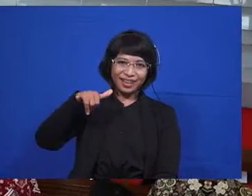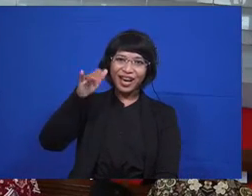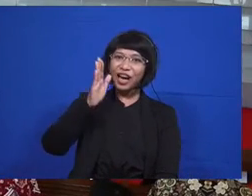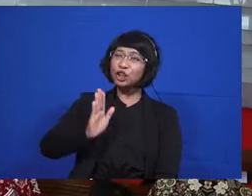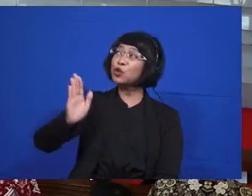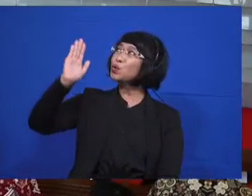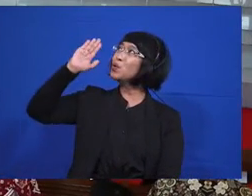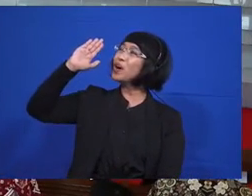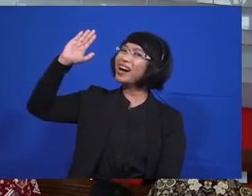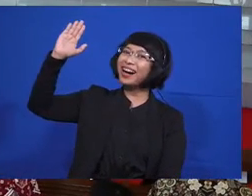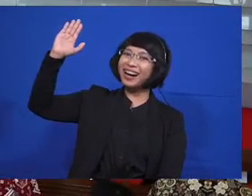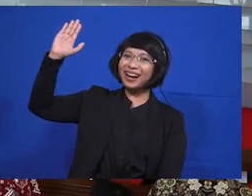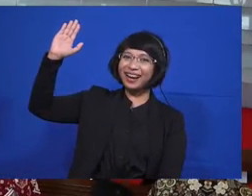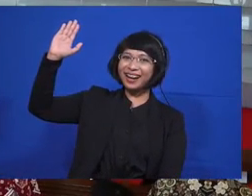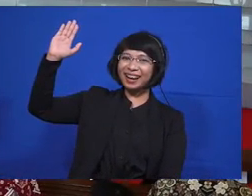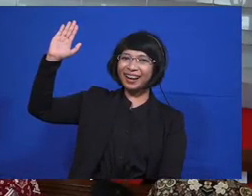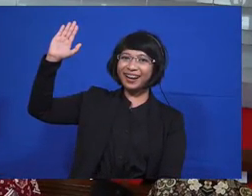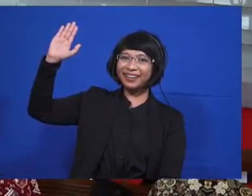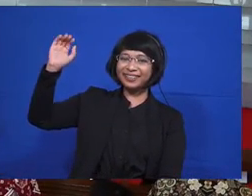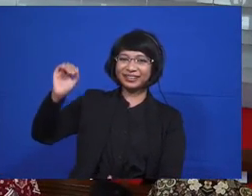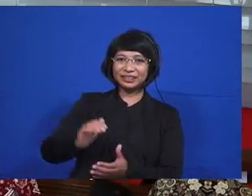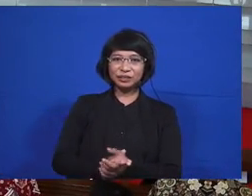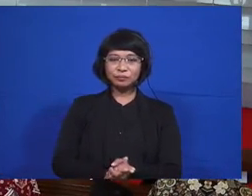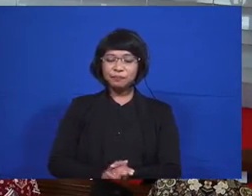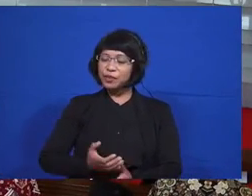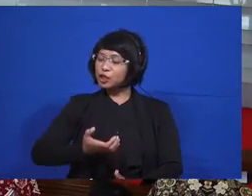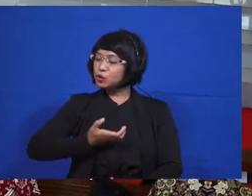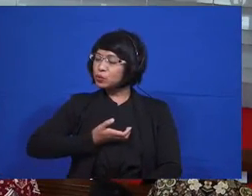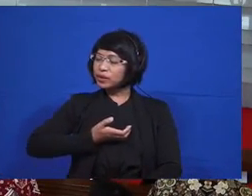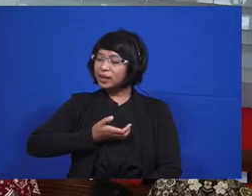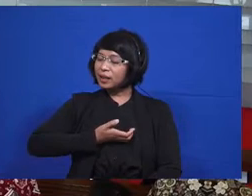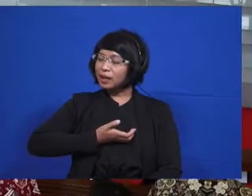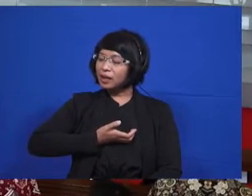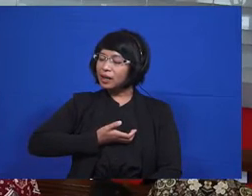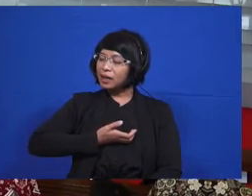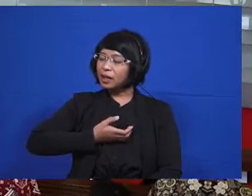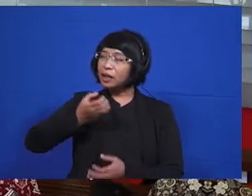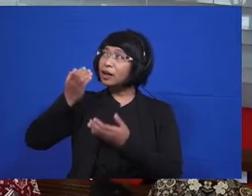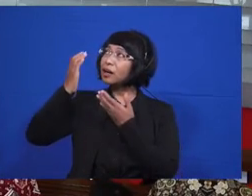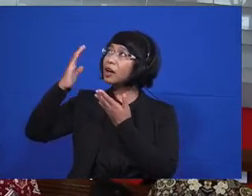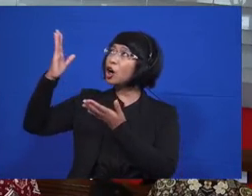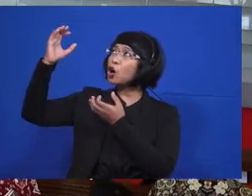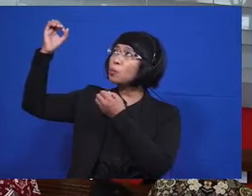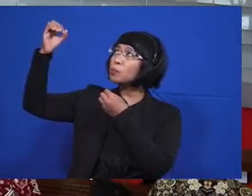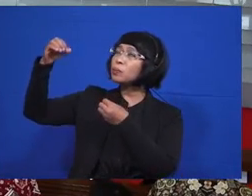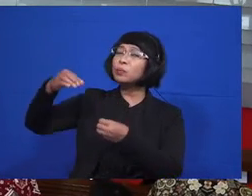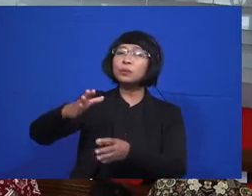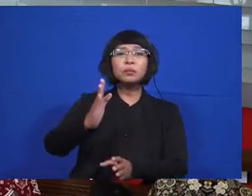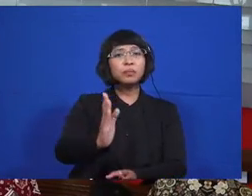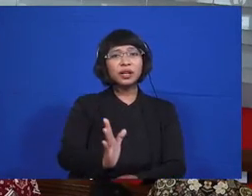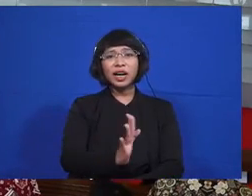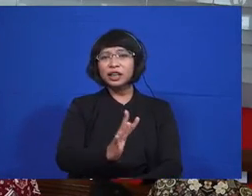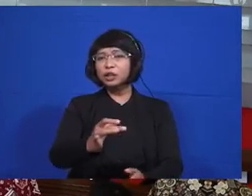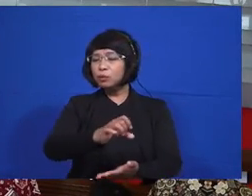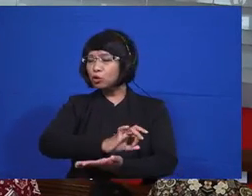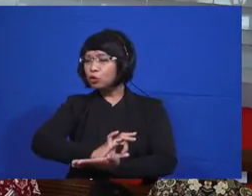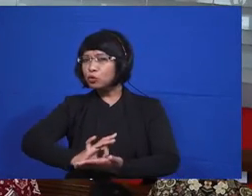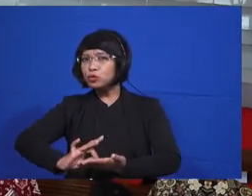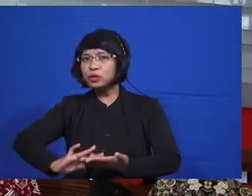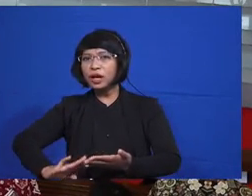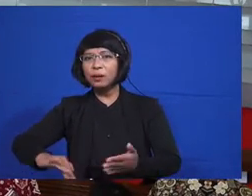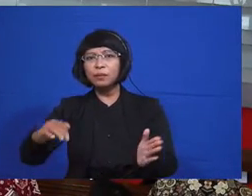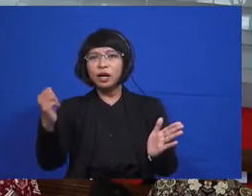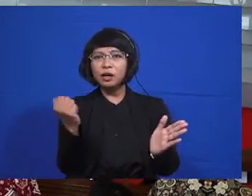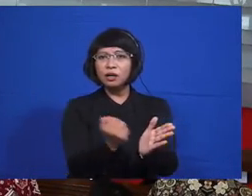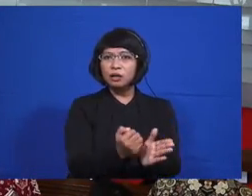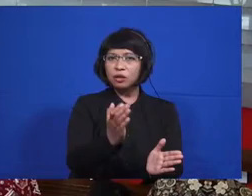Dengarkanlah ya Tuhan. Sudilah Engkau memberkati, menguduskan dan menabiskan mereka